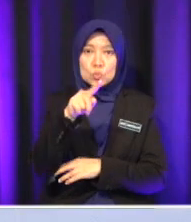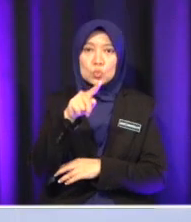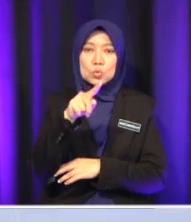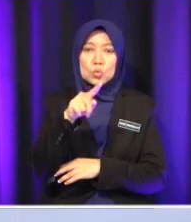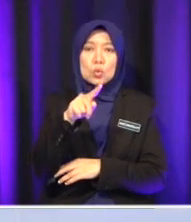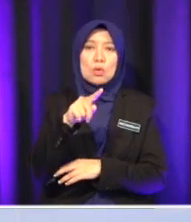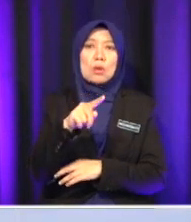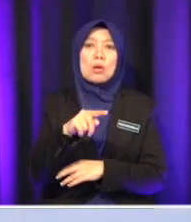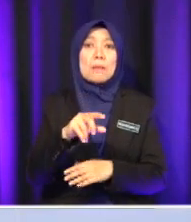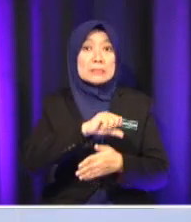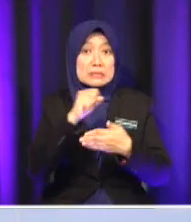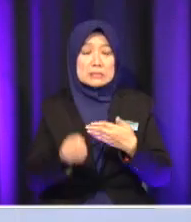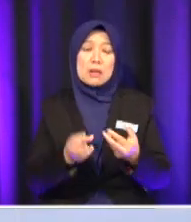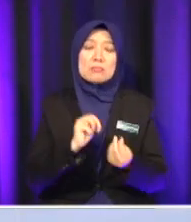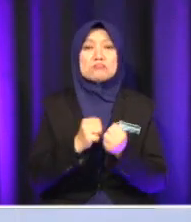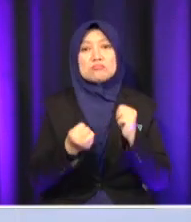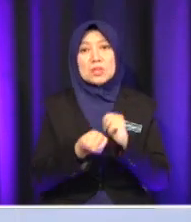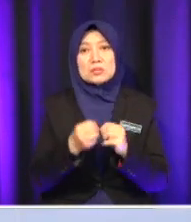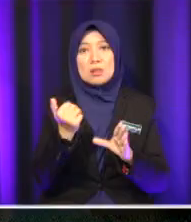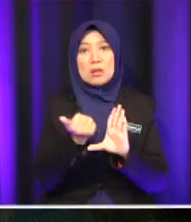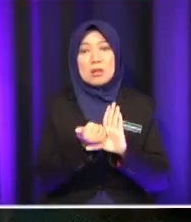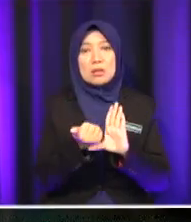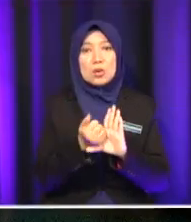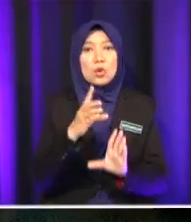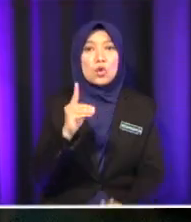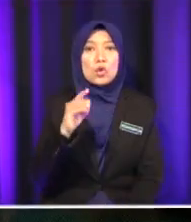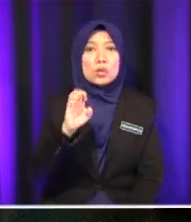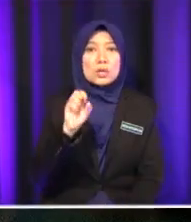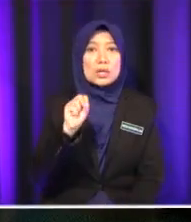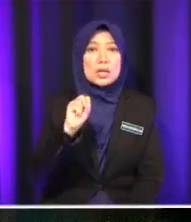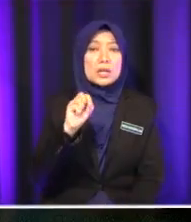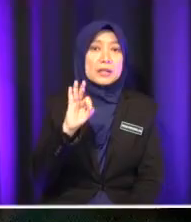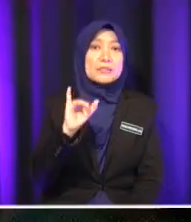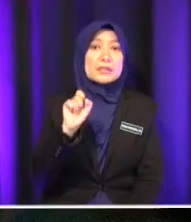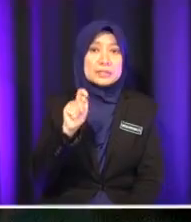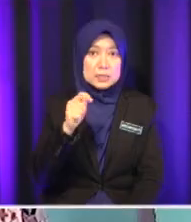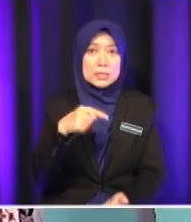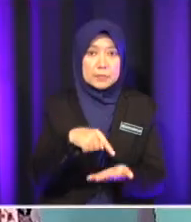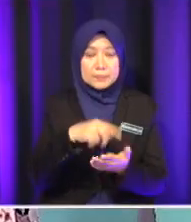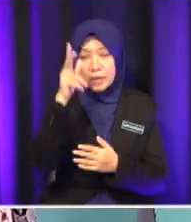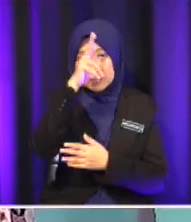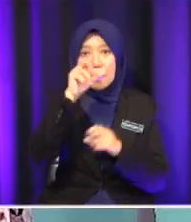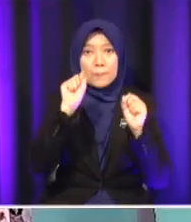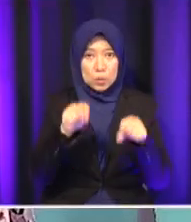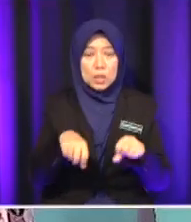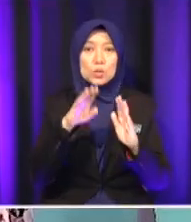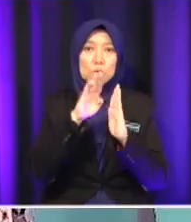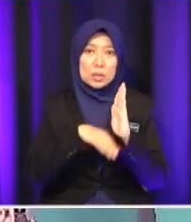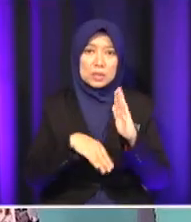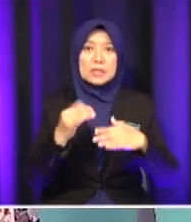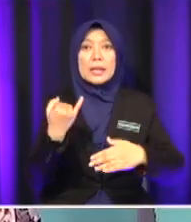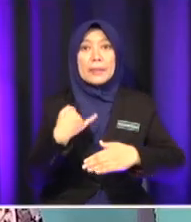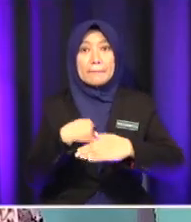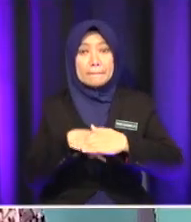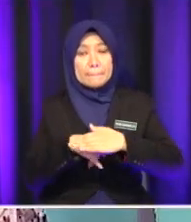divisi Sebenarnya ada banyak cara jadi salah satu caranya kerajaan boleh kurangkan impor